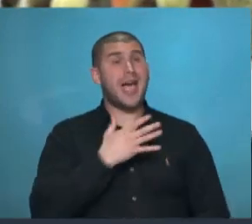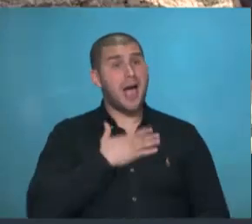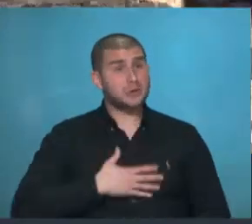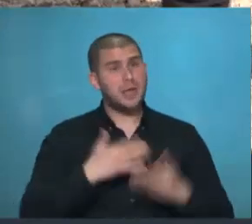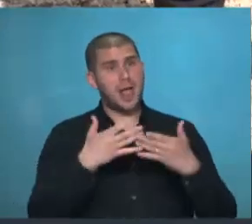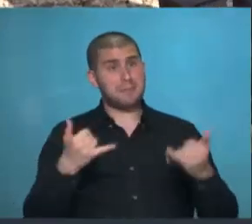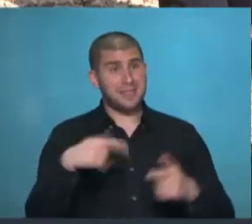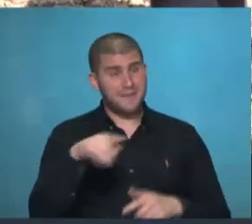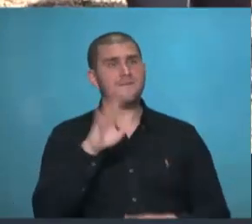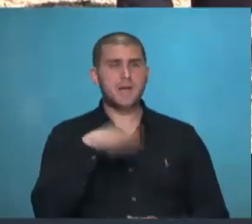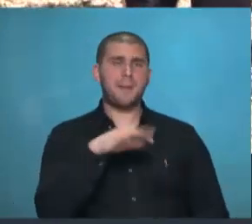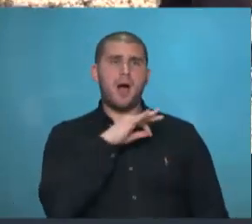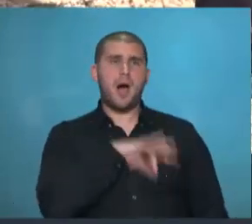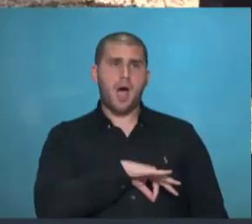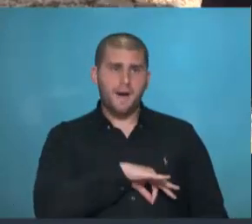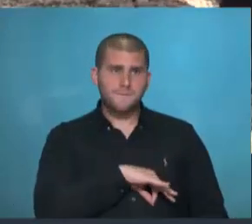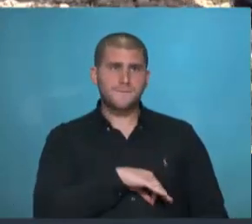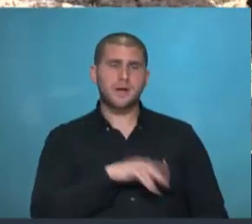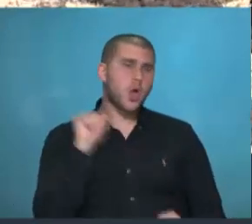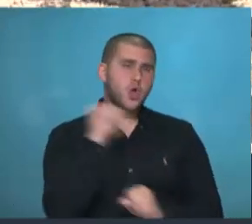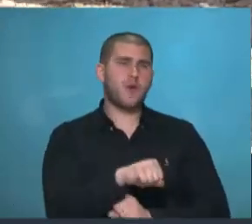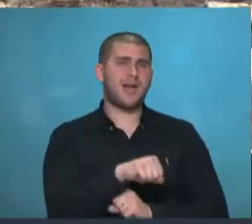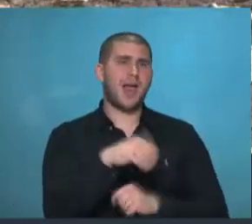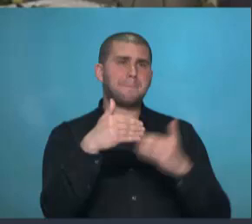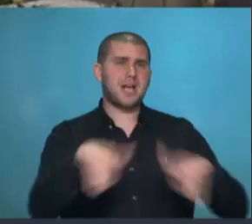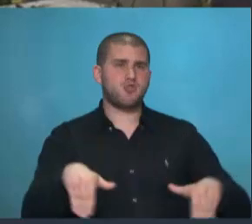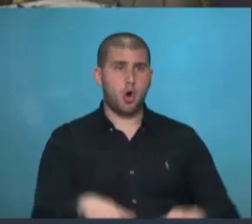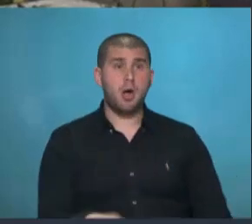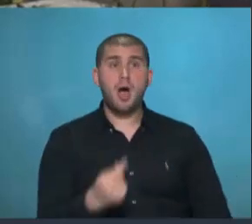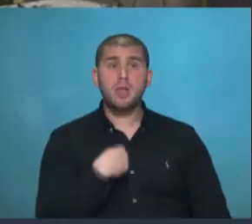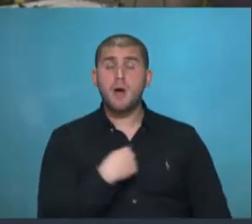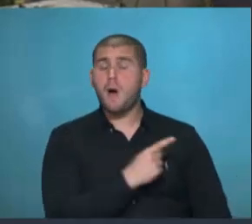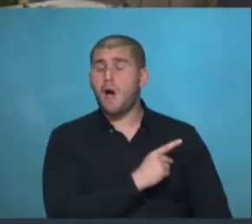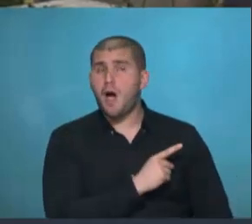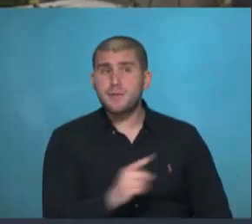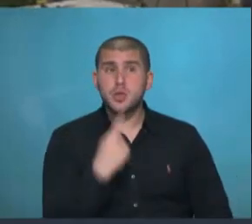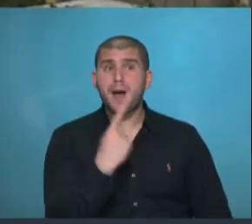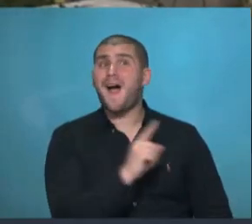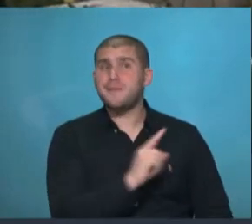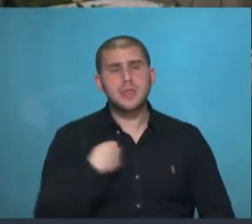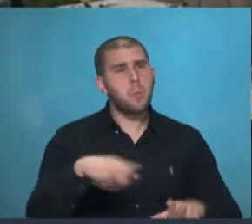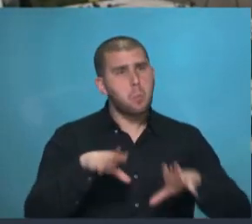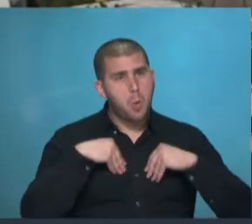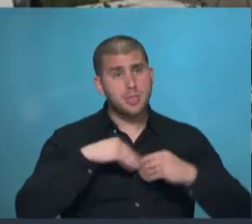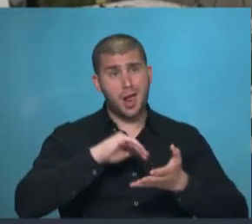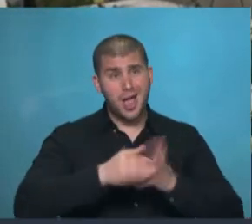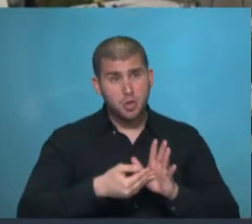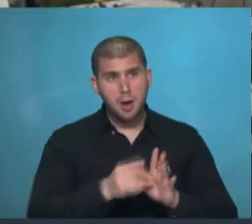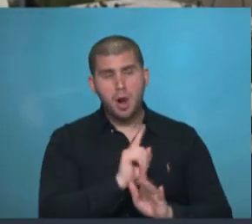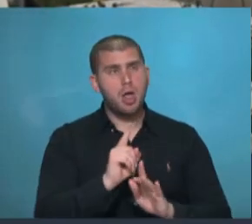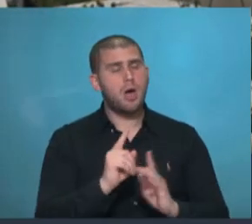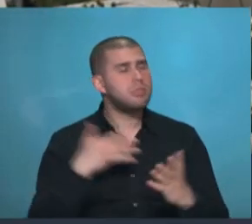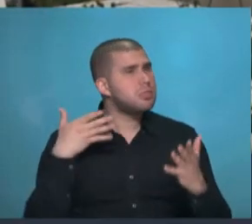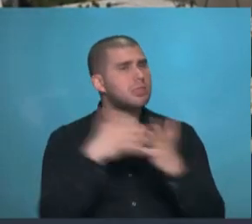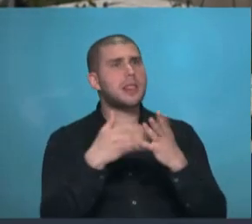להתפתח וגם להרוויח גובר על המכשולים. אני לעולם, אני אומר לעולם, ואני מוכן לחתום על זה, לא נתקלתי